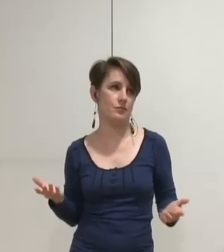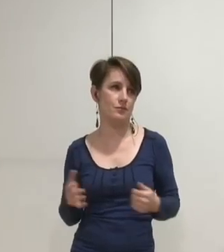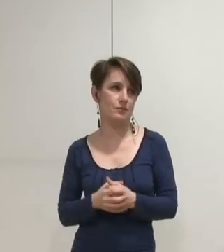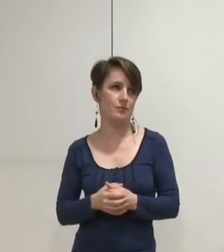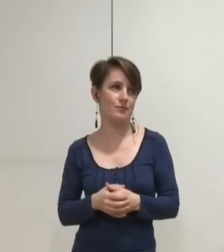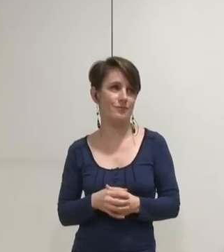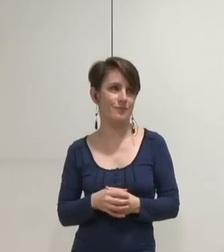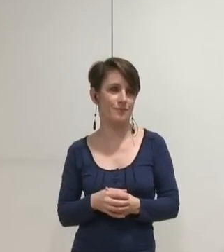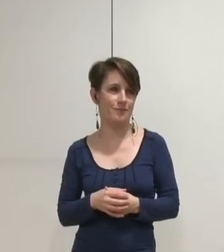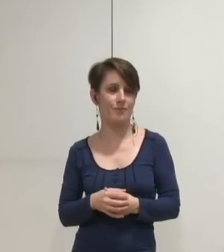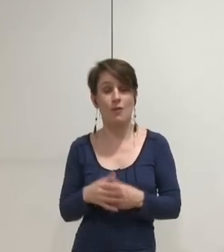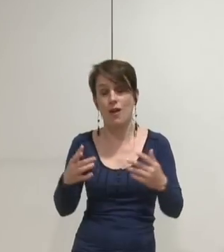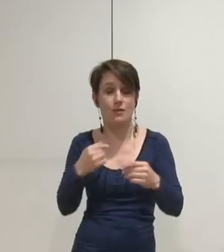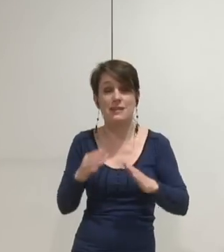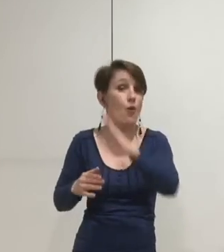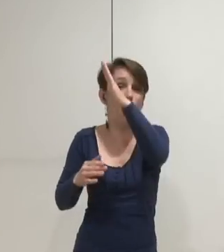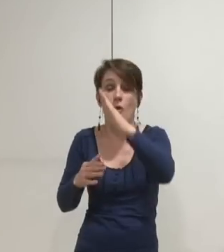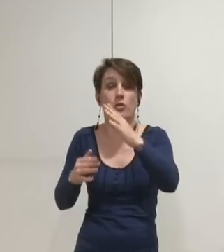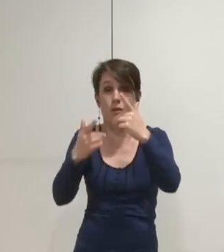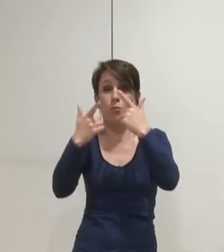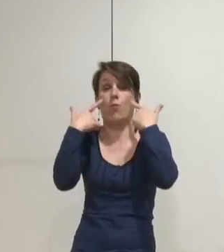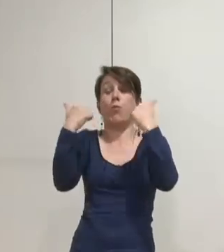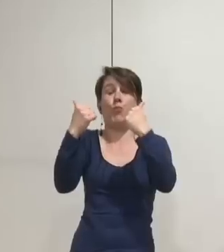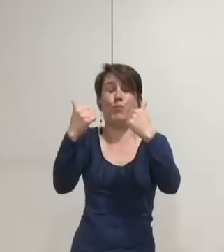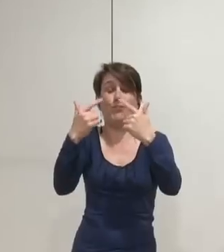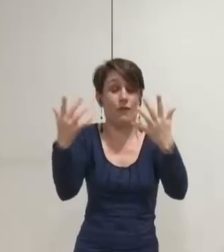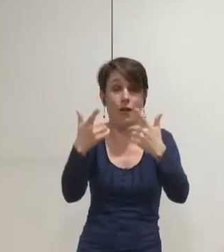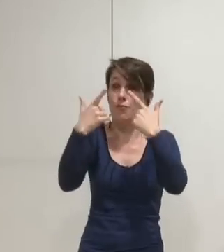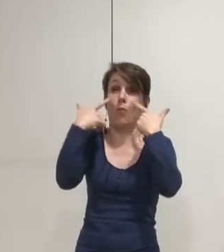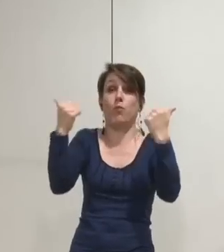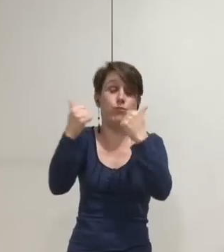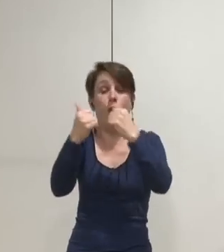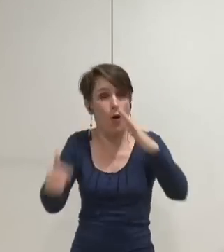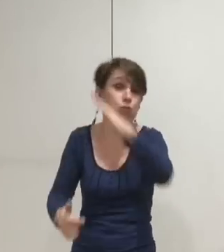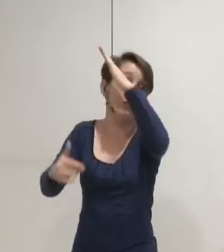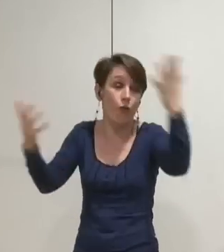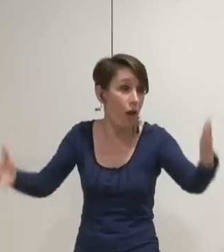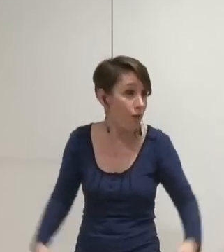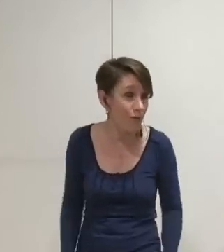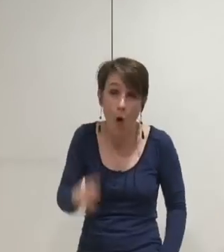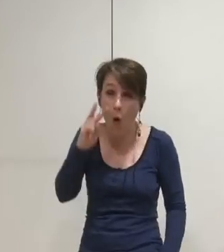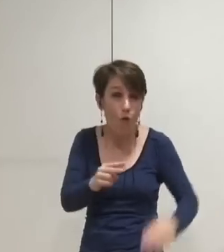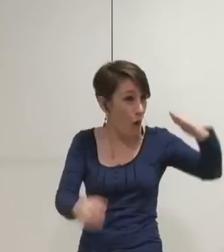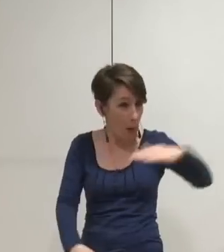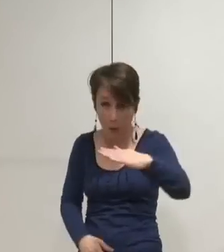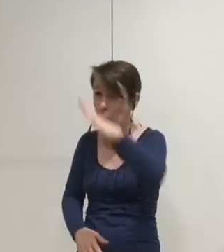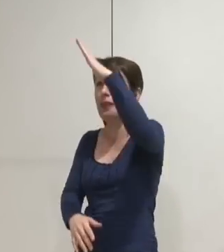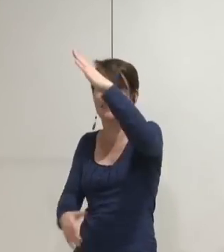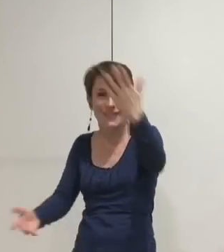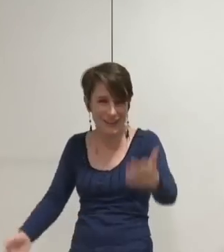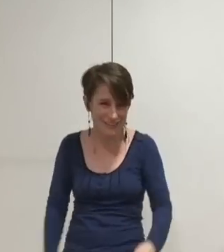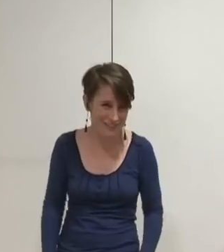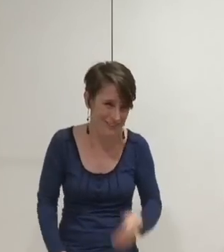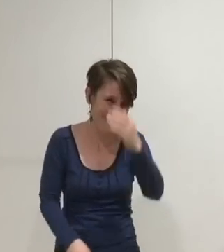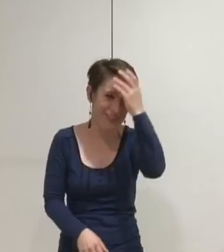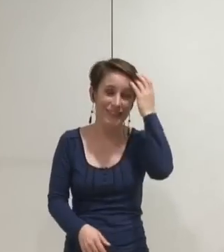sign bon bref de manière significative le tarif néanmoins